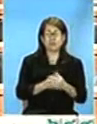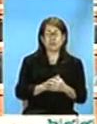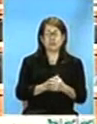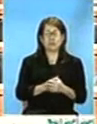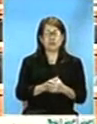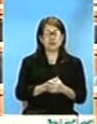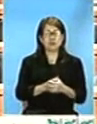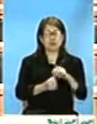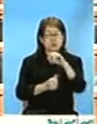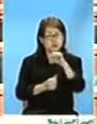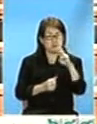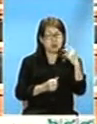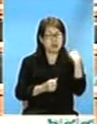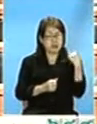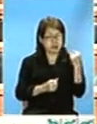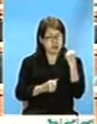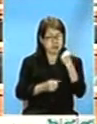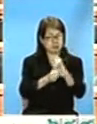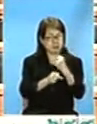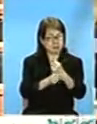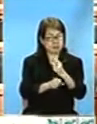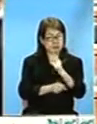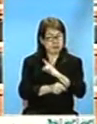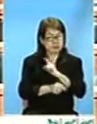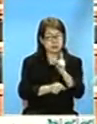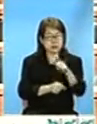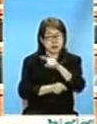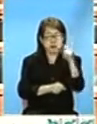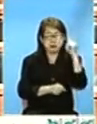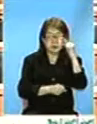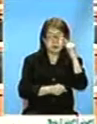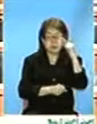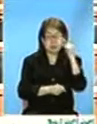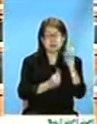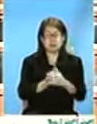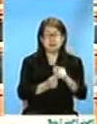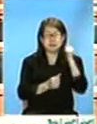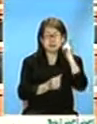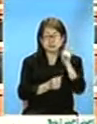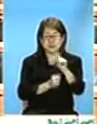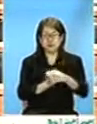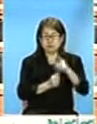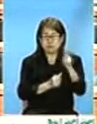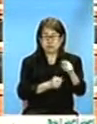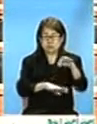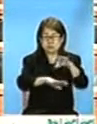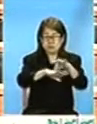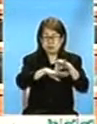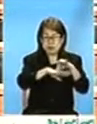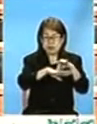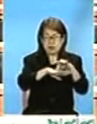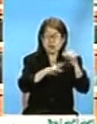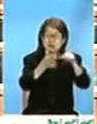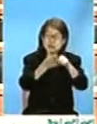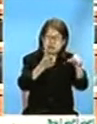จึงมีอำนาจที่ถูกคาดหวังได้จากเรื่องของการเจ้าต้องไปแต่งตั้งหรือถอดถอน